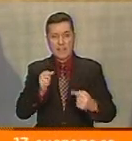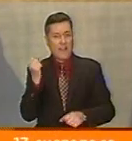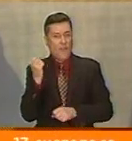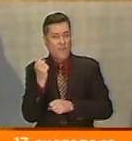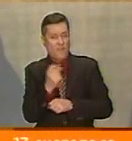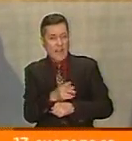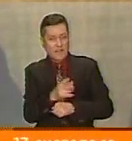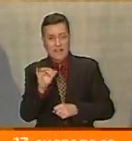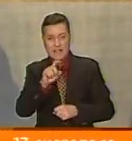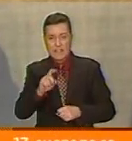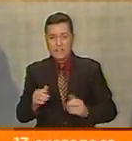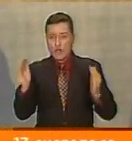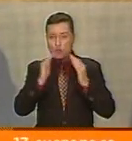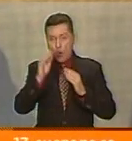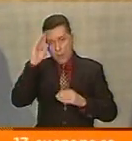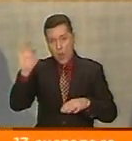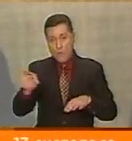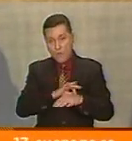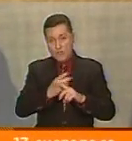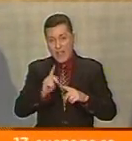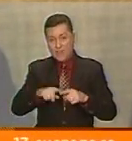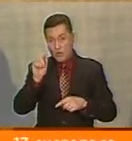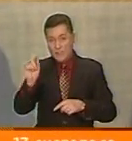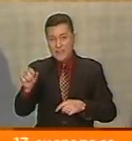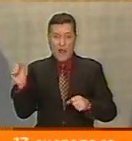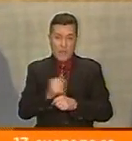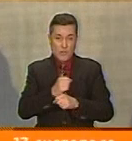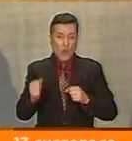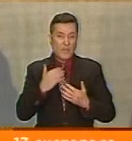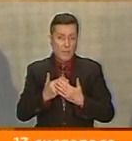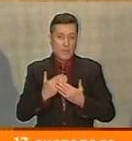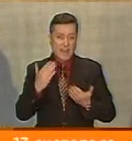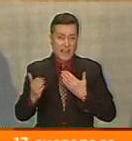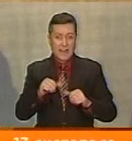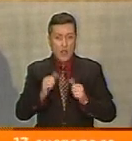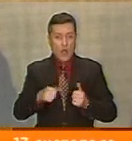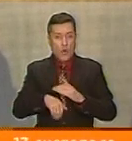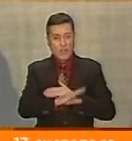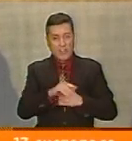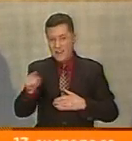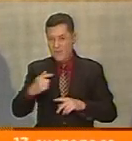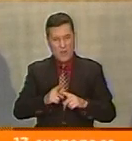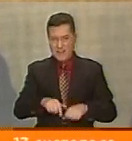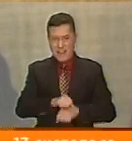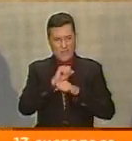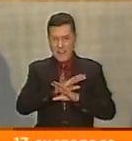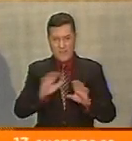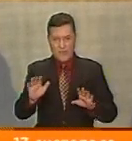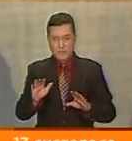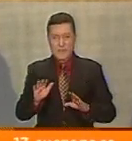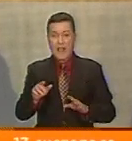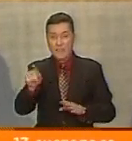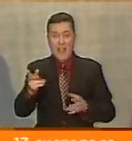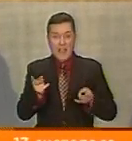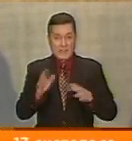дома мужа который тебя бьёт например ну или уйти от него это не Революция ты остаёшься собой